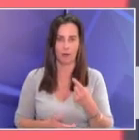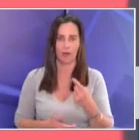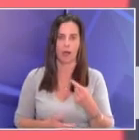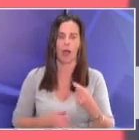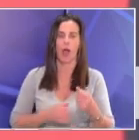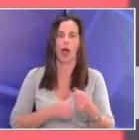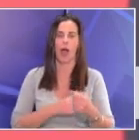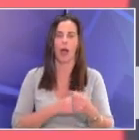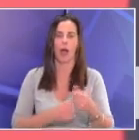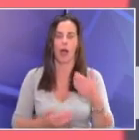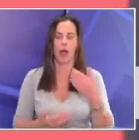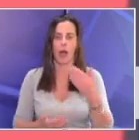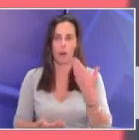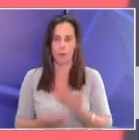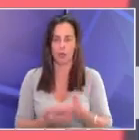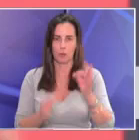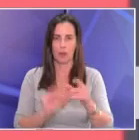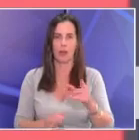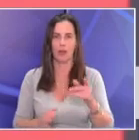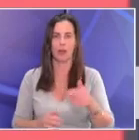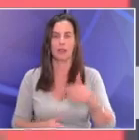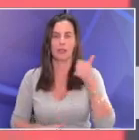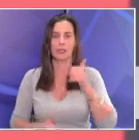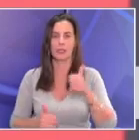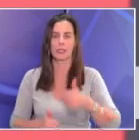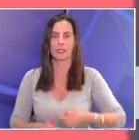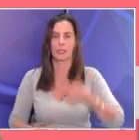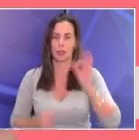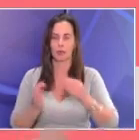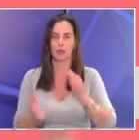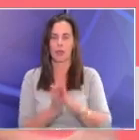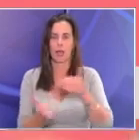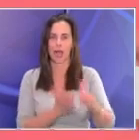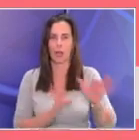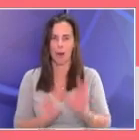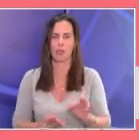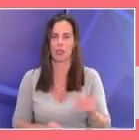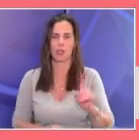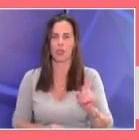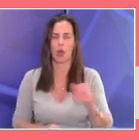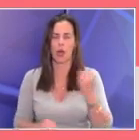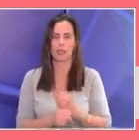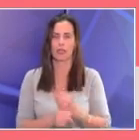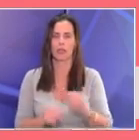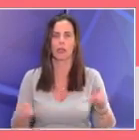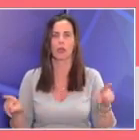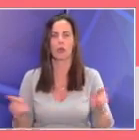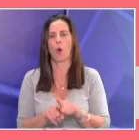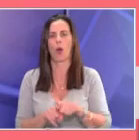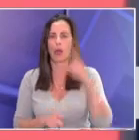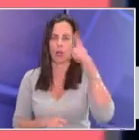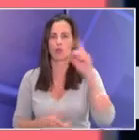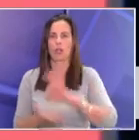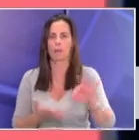ליועמ"ש, שרת המשפטים ביקשה להדיח אותה מתפקידה. ממש, כי היא לא התיישרה עם, עם, עם